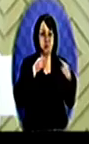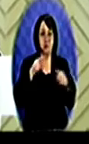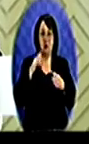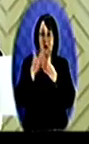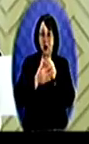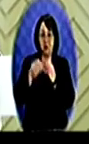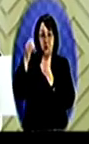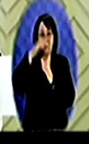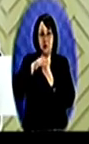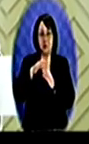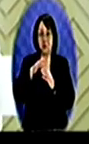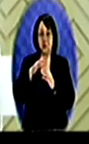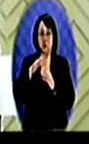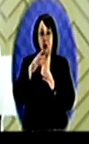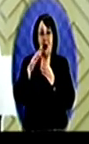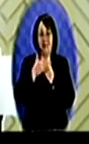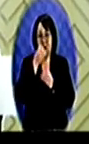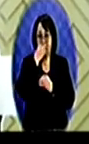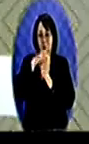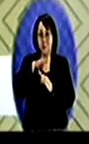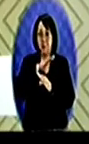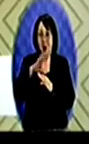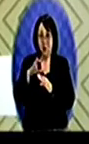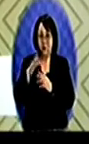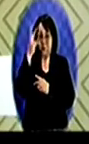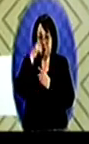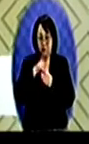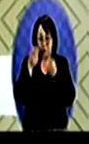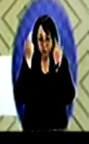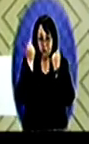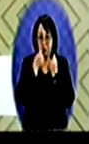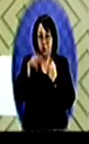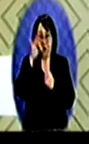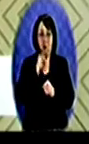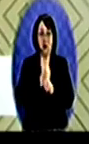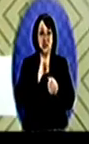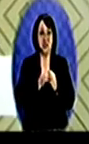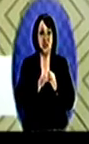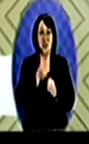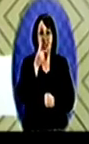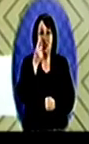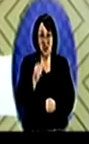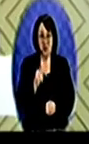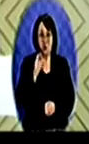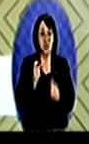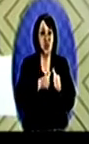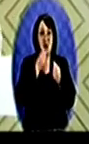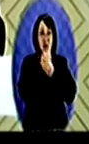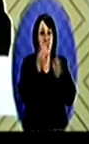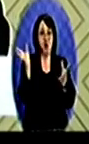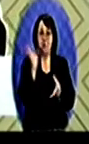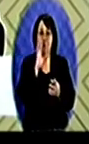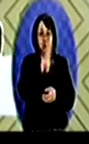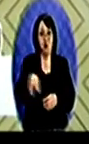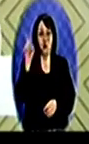хөдөлдөг гэдэг нь 100% нотлогдож байна гэж миний хувьд бол бодож байна. Нэг ч хүний нэрийг хэлж болохгүй шалгагдаж байгаа. Гэхдээ ганцхан